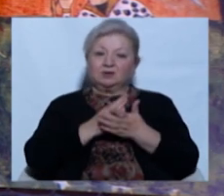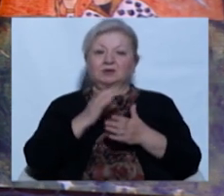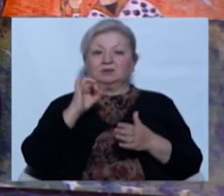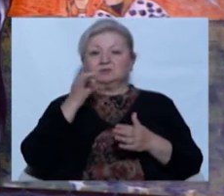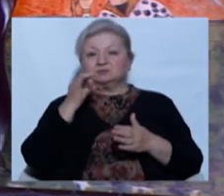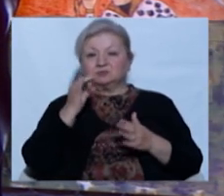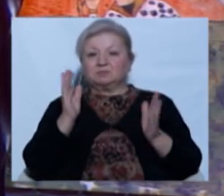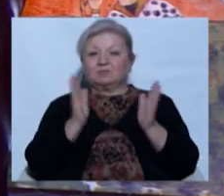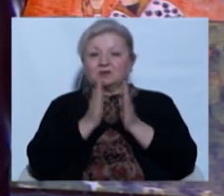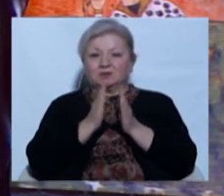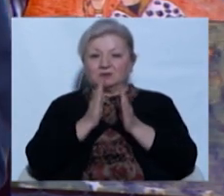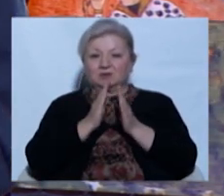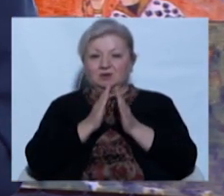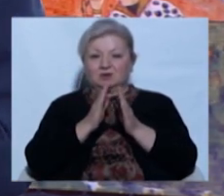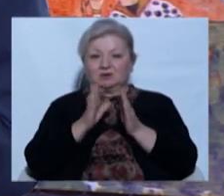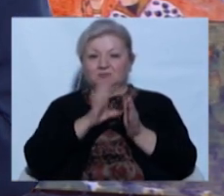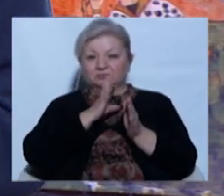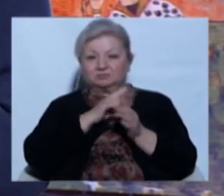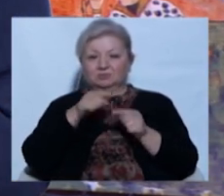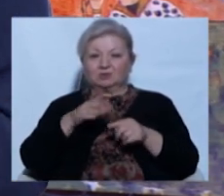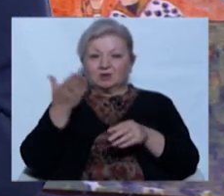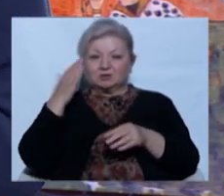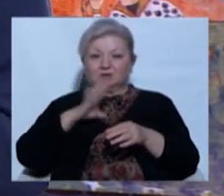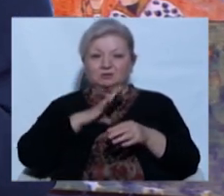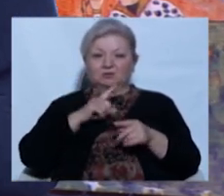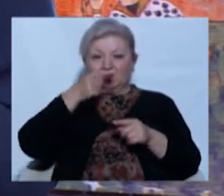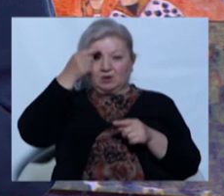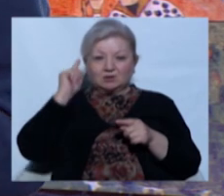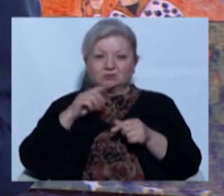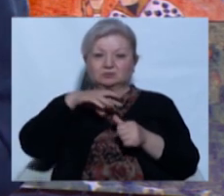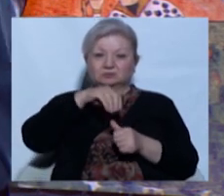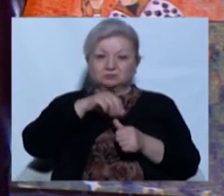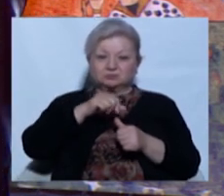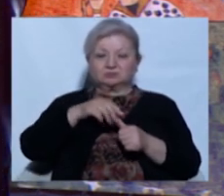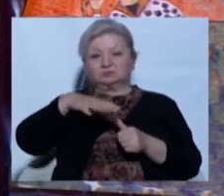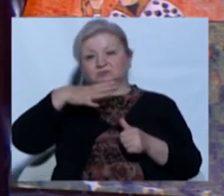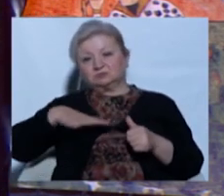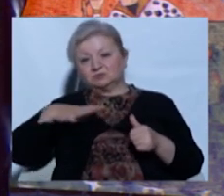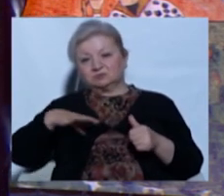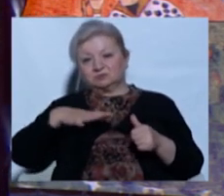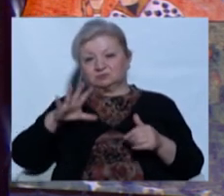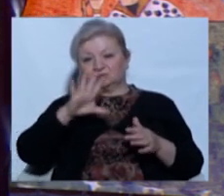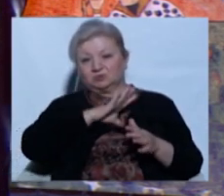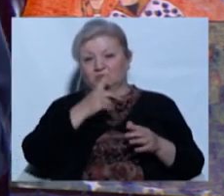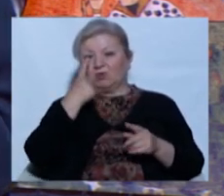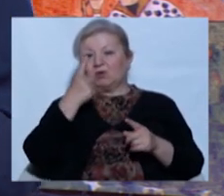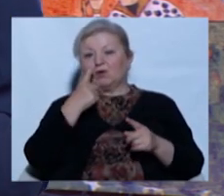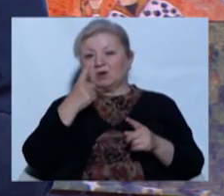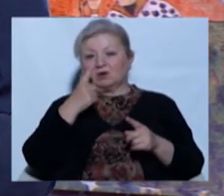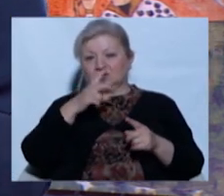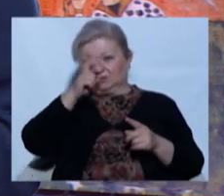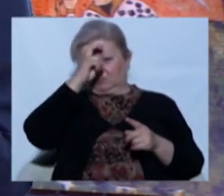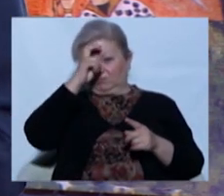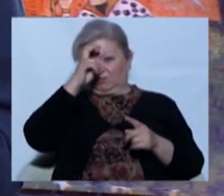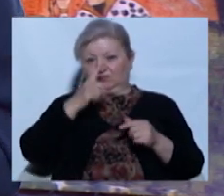ამბავიც რომ გავიხსენოთ, იყო რაღაც პერიოდი, როდესაც აზერბაიჯანი, სომხეთი და საქართველო ერთი ქვეყანაც კი იყვნენ. მართალია ძალიან ცოტა